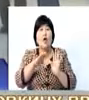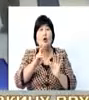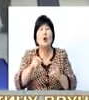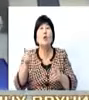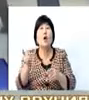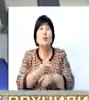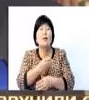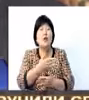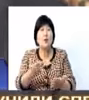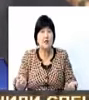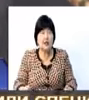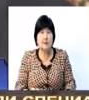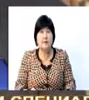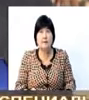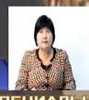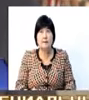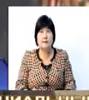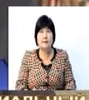продукции.